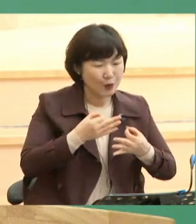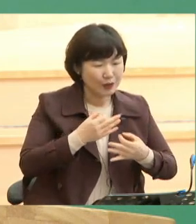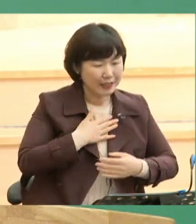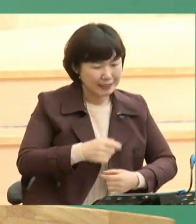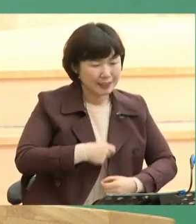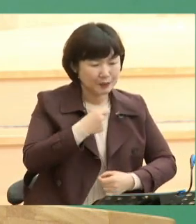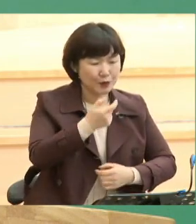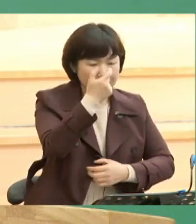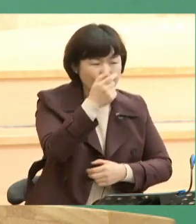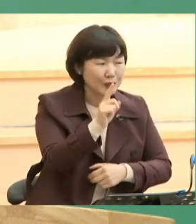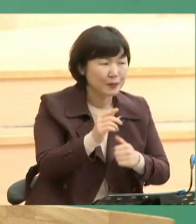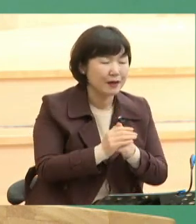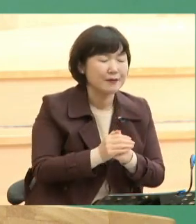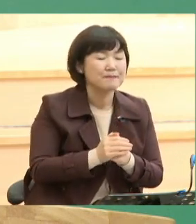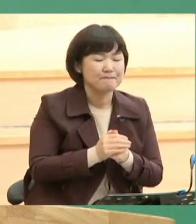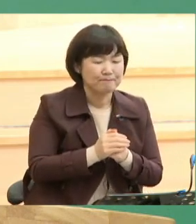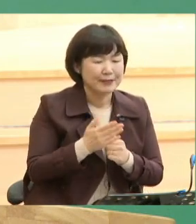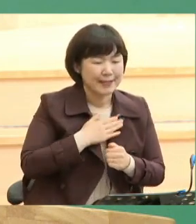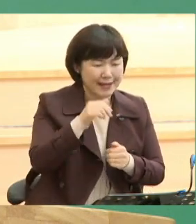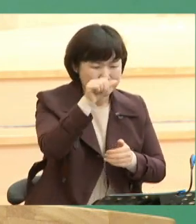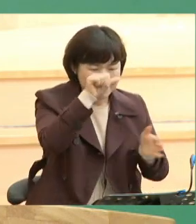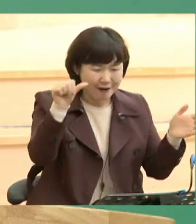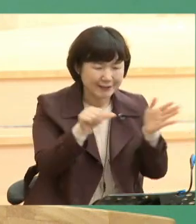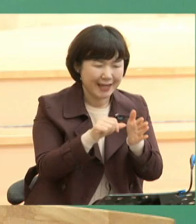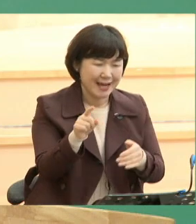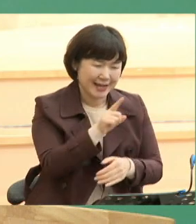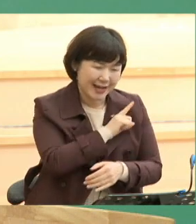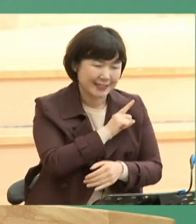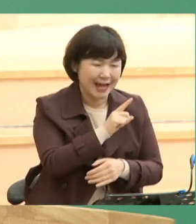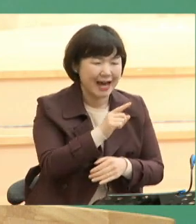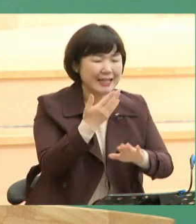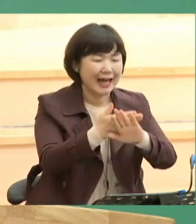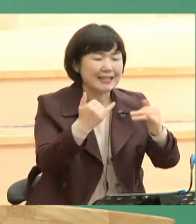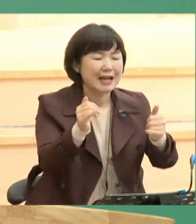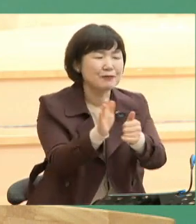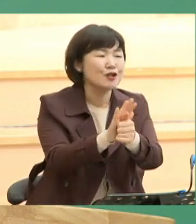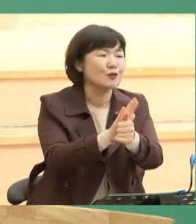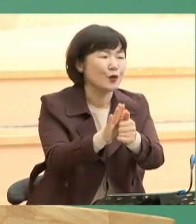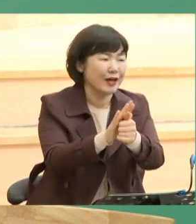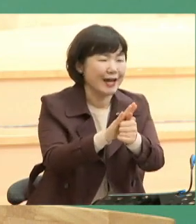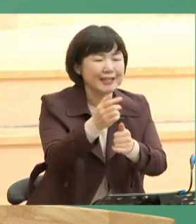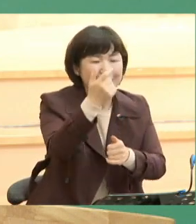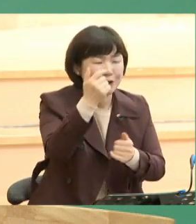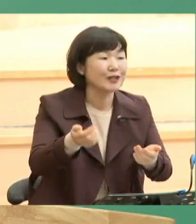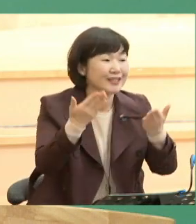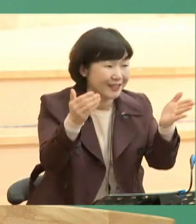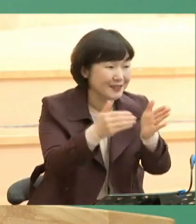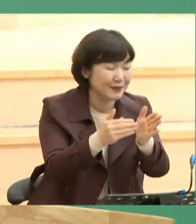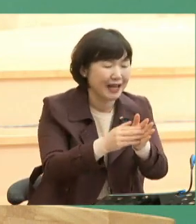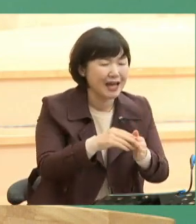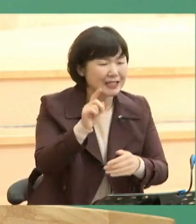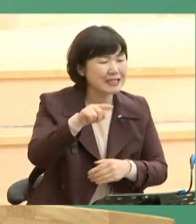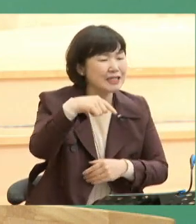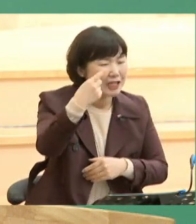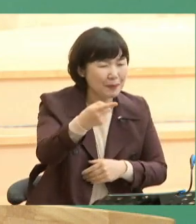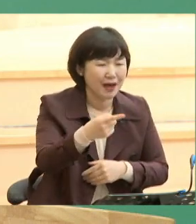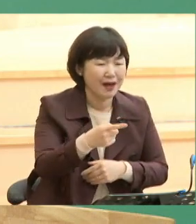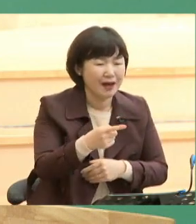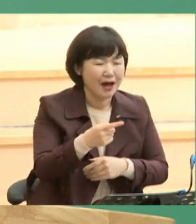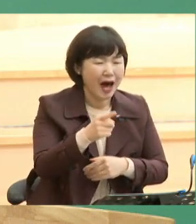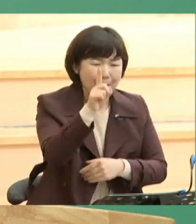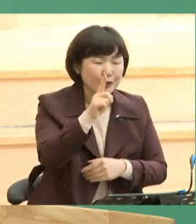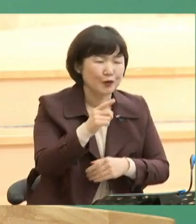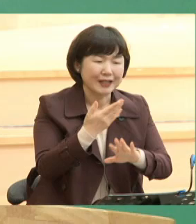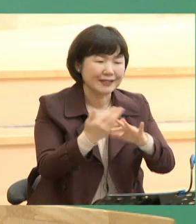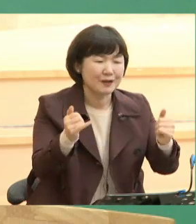아세요 제 평생에 가장 이타적인 기도를 올려 드렸어요 그 이후로 그 이상의 이타적인 기도를 자투리 본적이 없는데 어떤